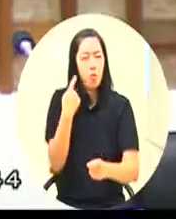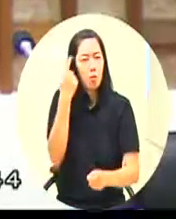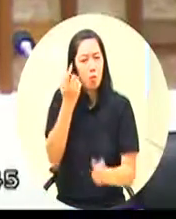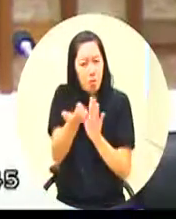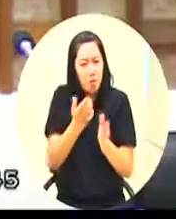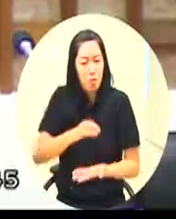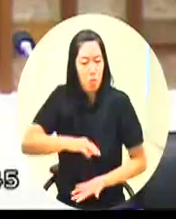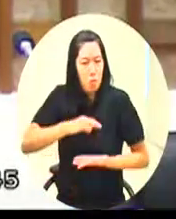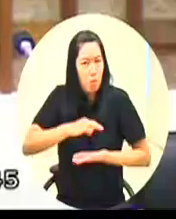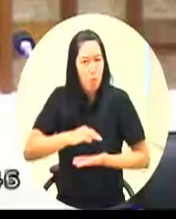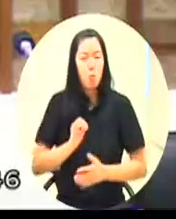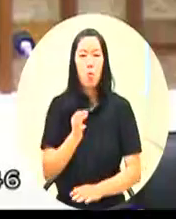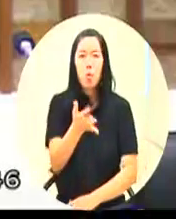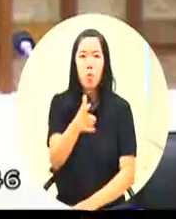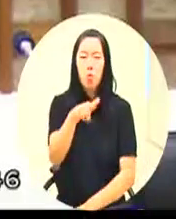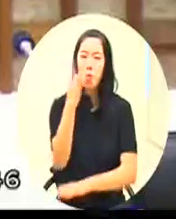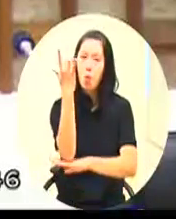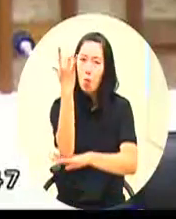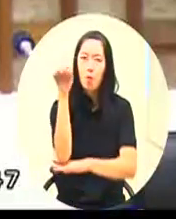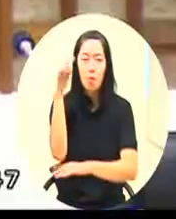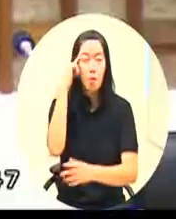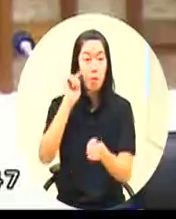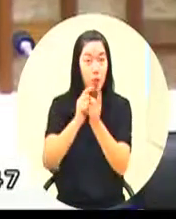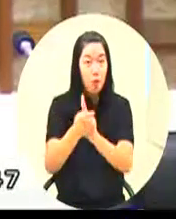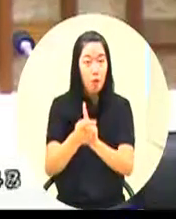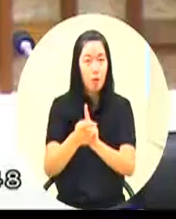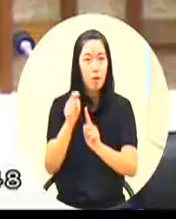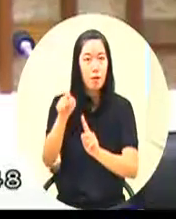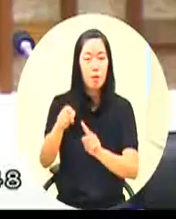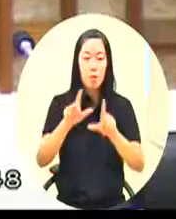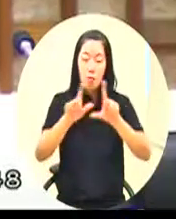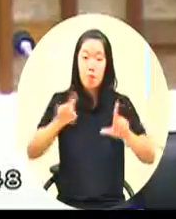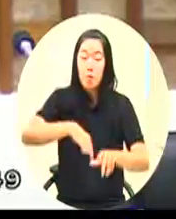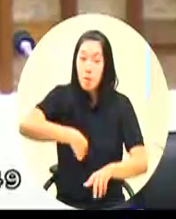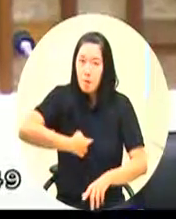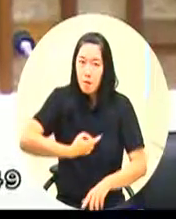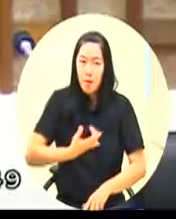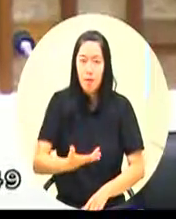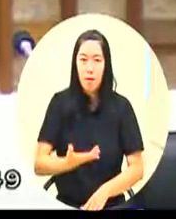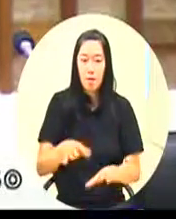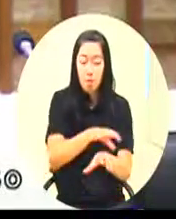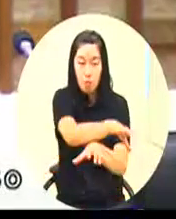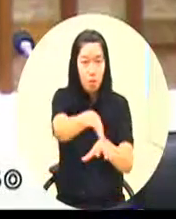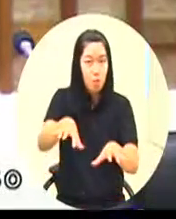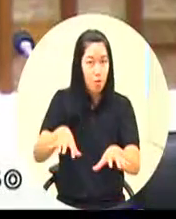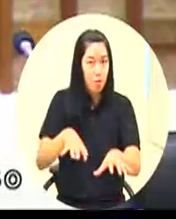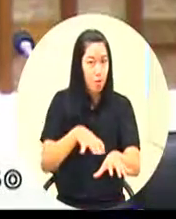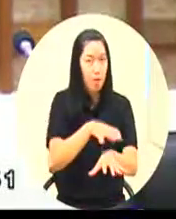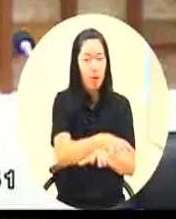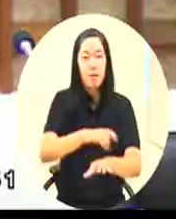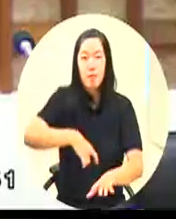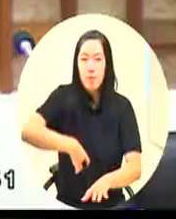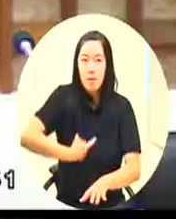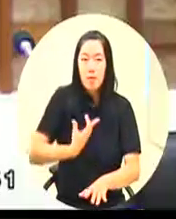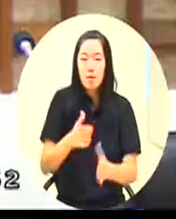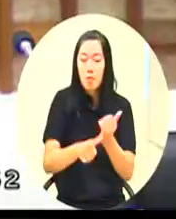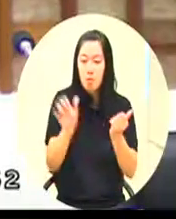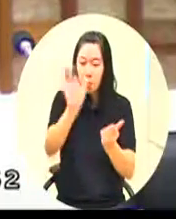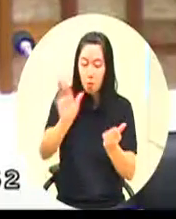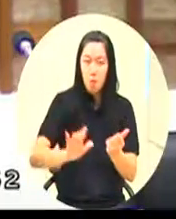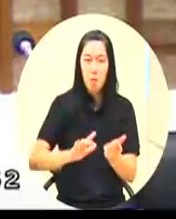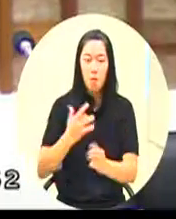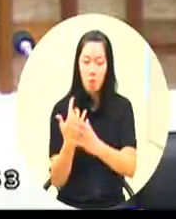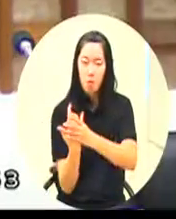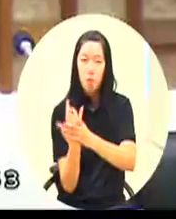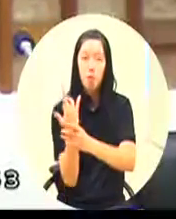么不把我们的树当做一个我们大自然的一个环境里面的一个自然生态里面，它会长高嘛，